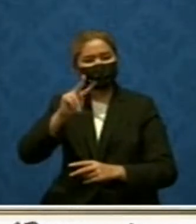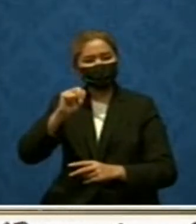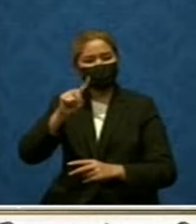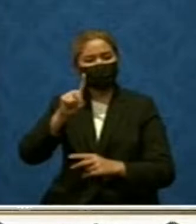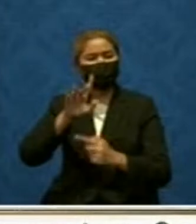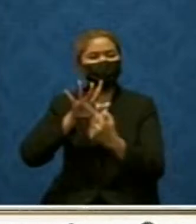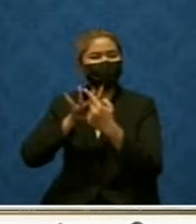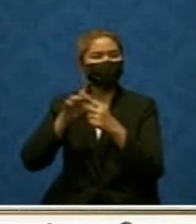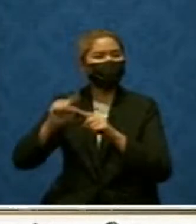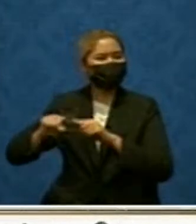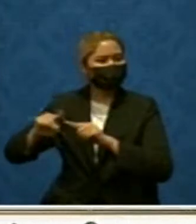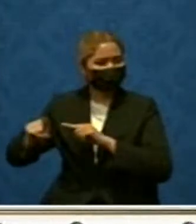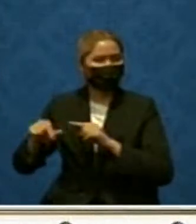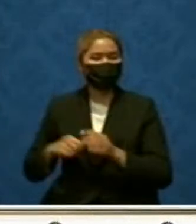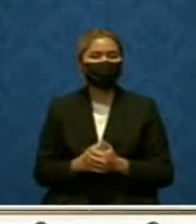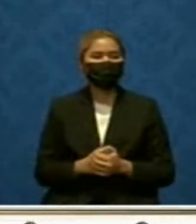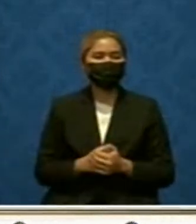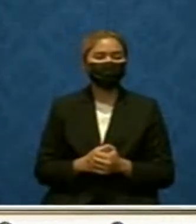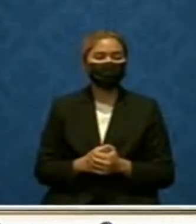ชอบดานรฐบาลชุทแล้ว